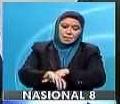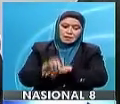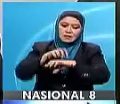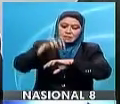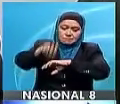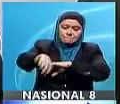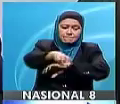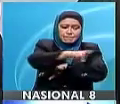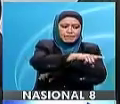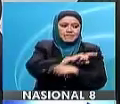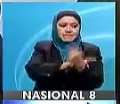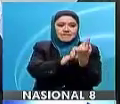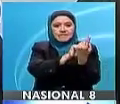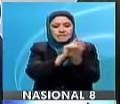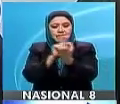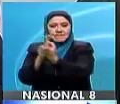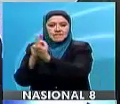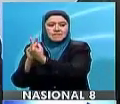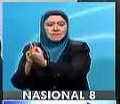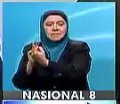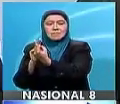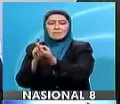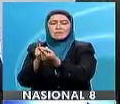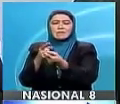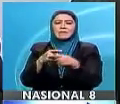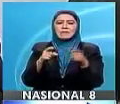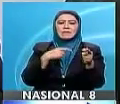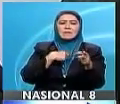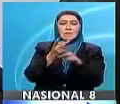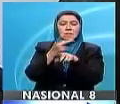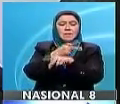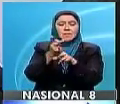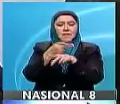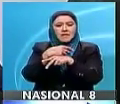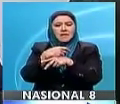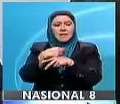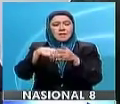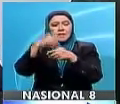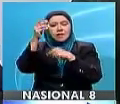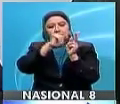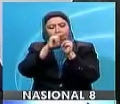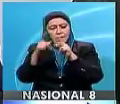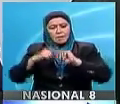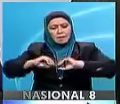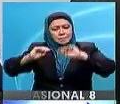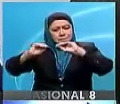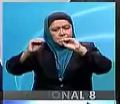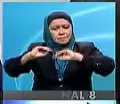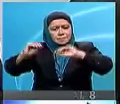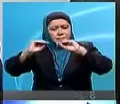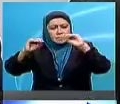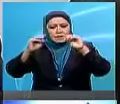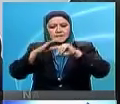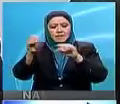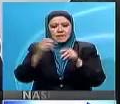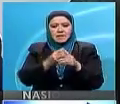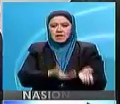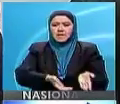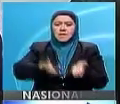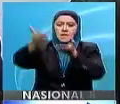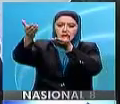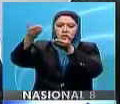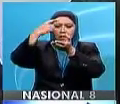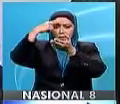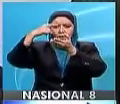and to find all those good products, Kampung King, to come out, to educate them, bring their products. We go for trade